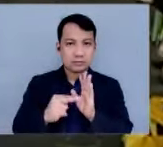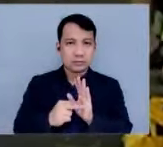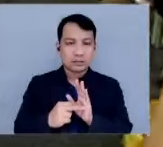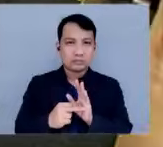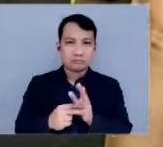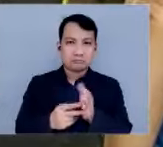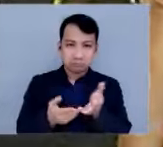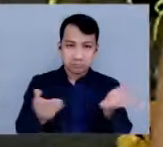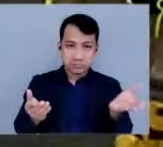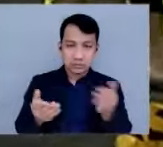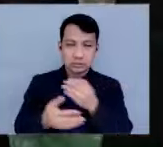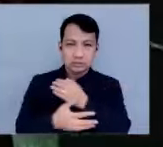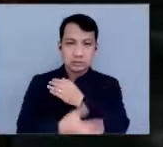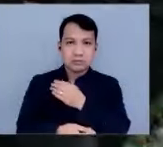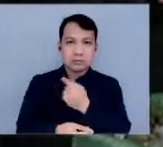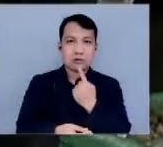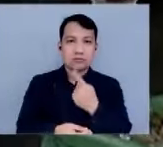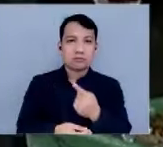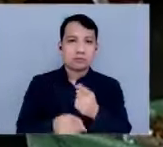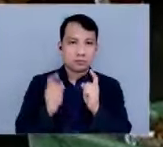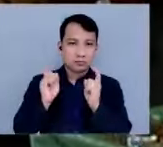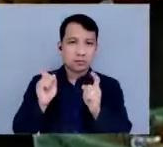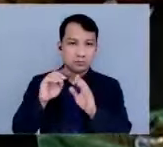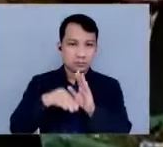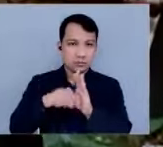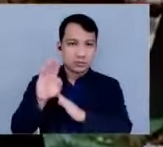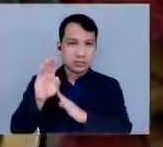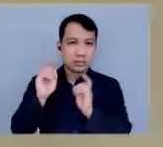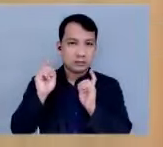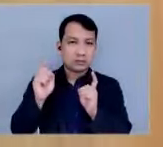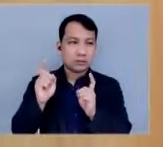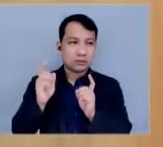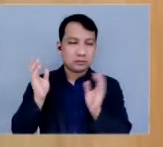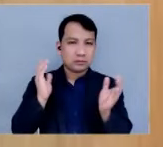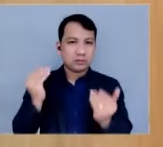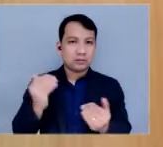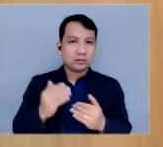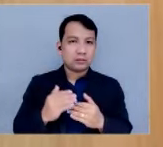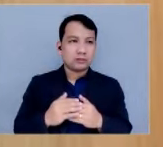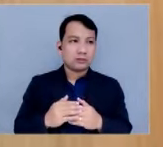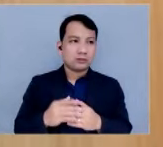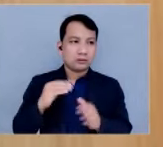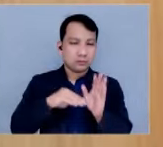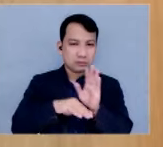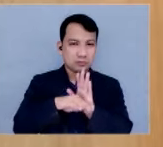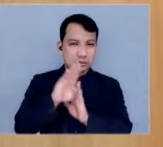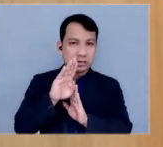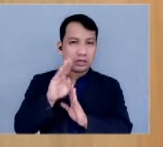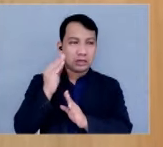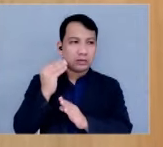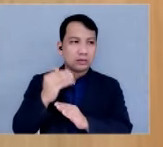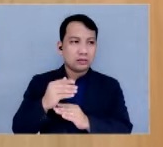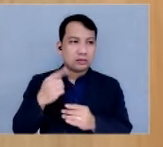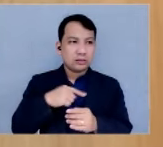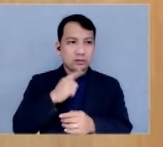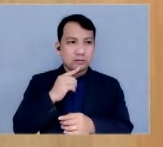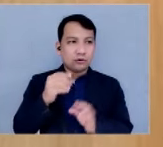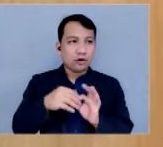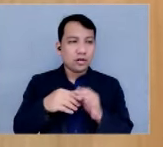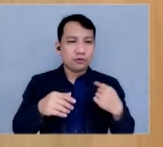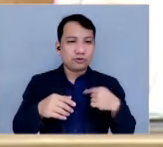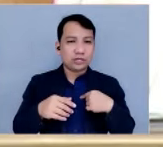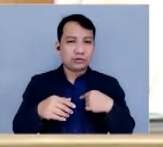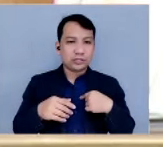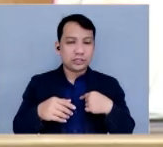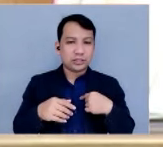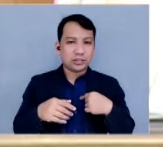mahihirap Masyado pa ring Mabilis ang pagtaas ng presyo ng mga bilihin tumaas Actually yung food non-alcoholic beverages